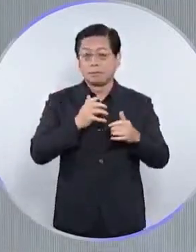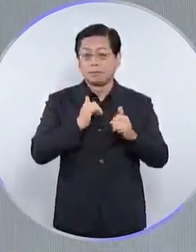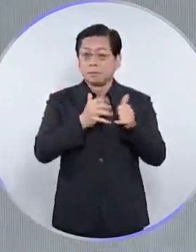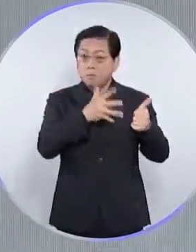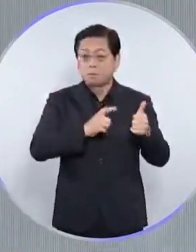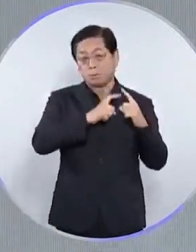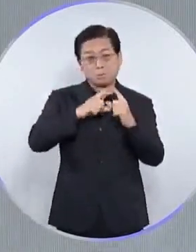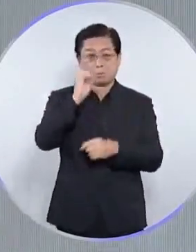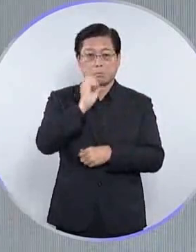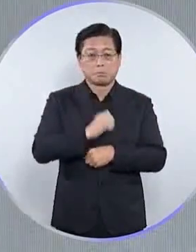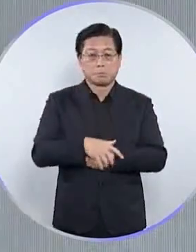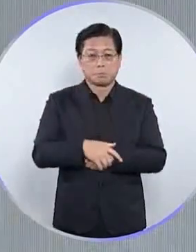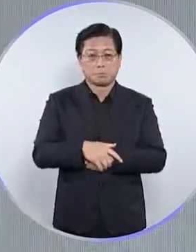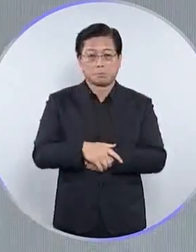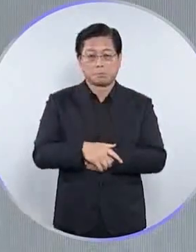无一个答案给人。